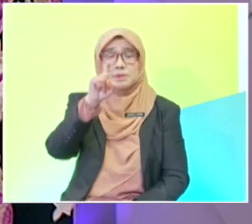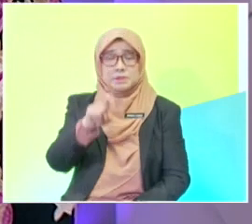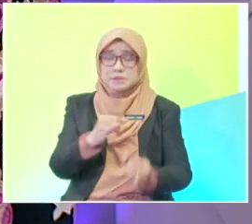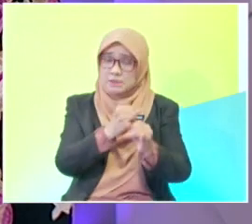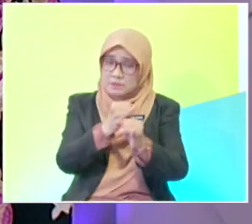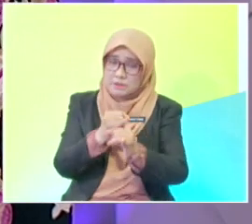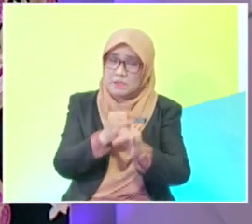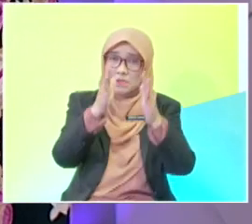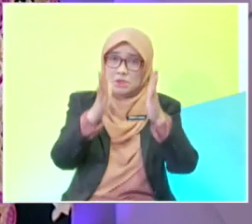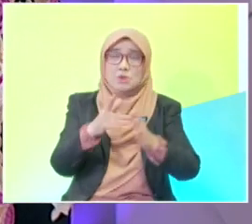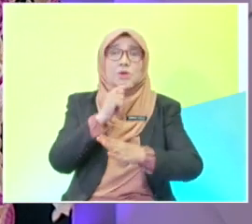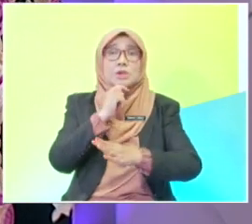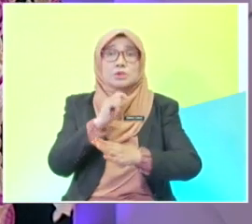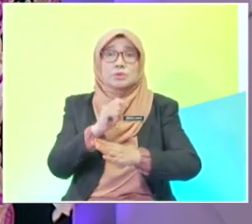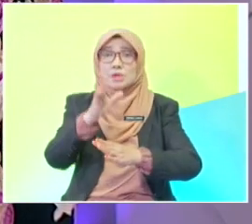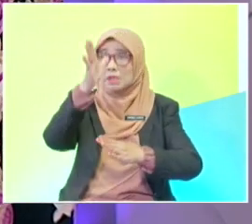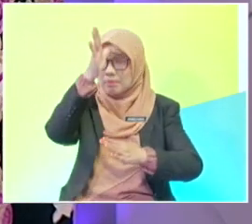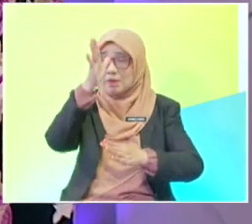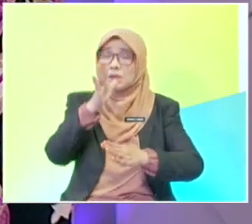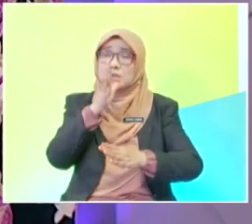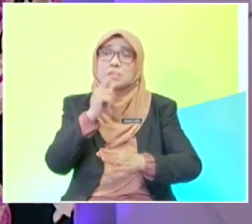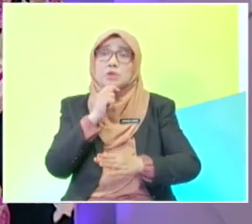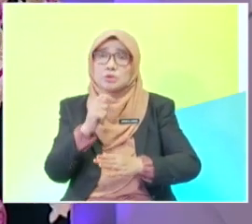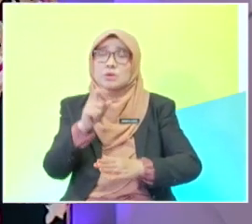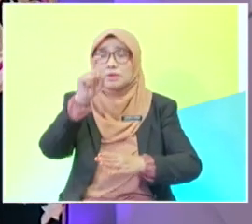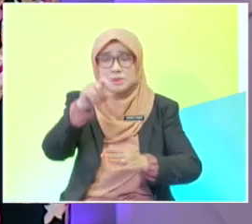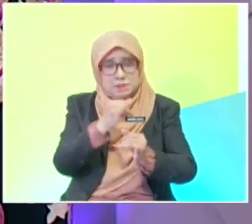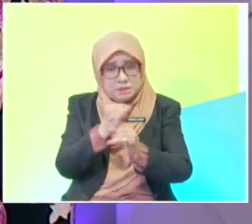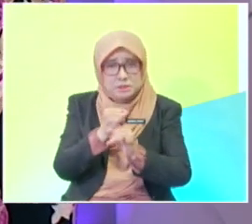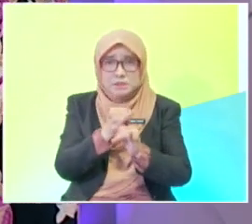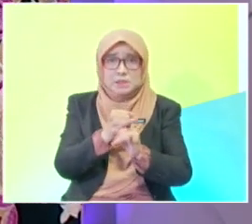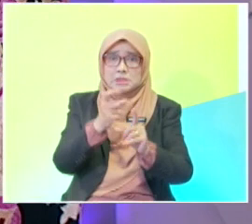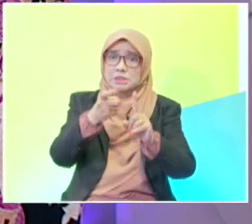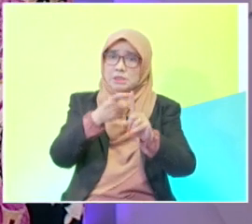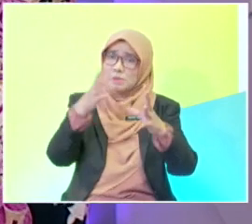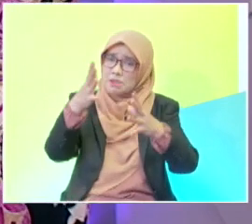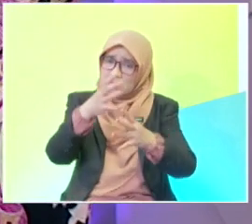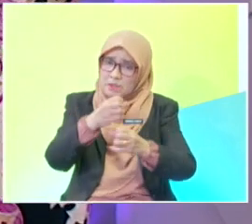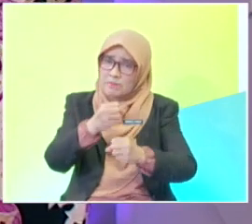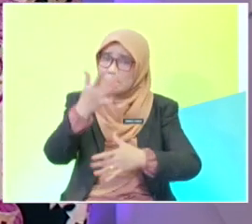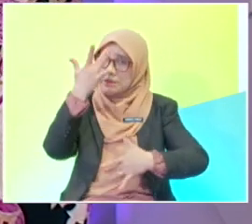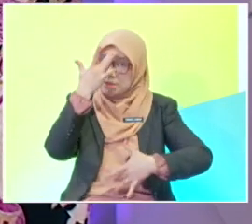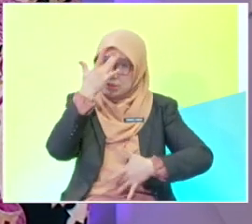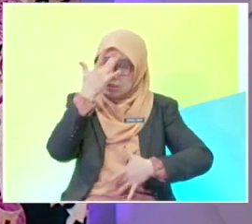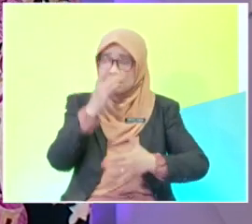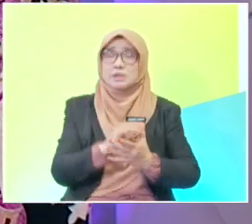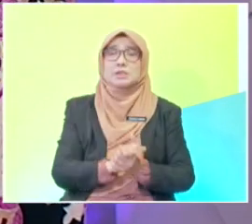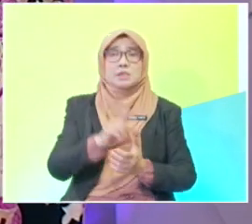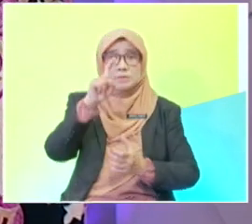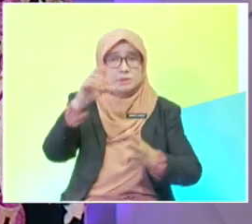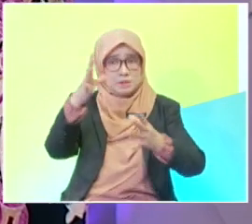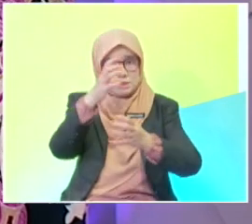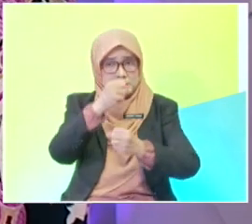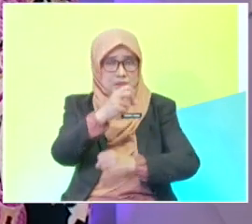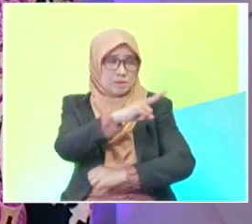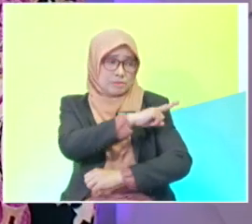emas lebih daripada mendapat jangkitan penyakit. Contohnya kita berikan suntikan imunisasi ataupun vaksin untuk